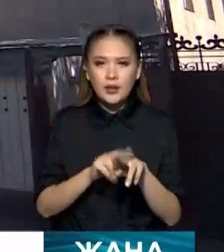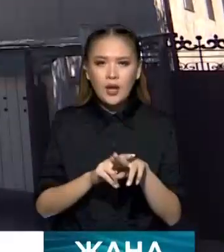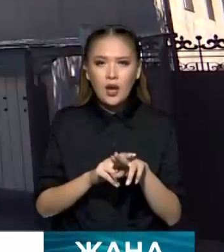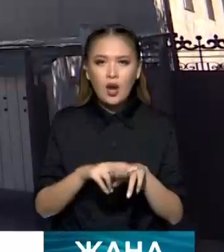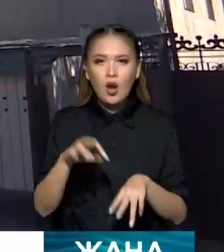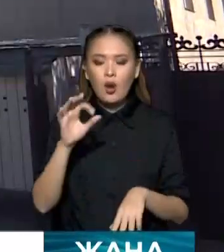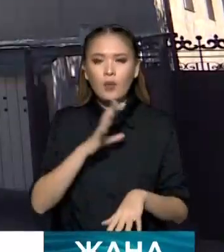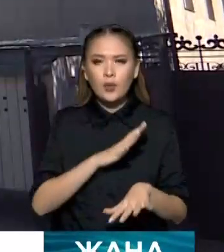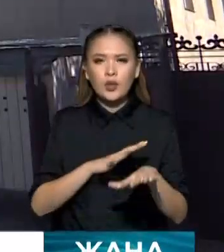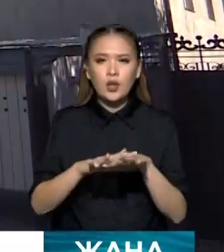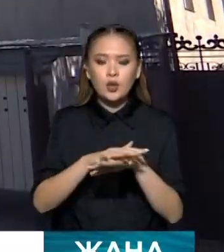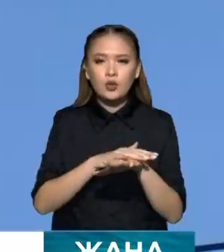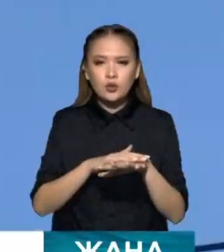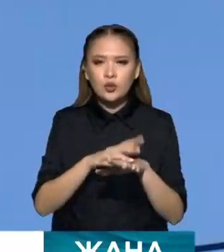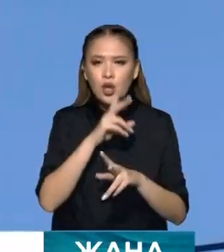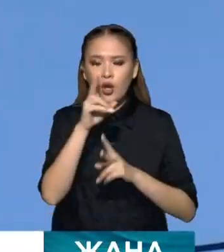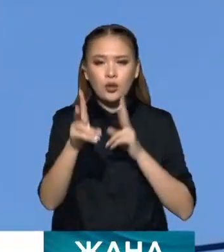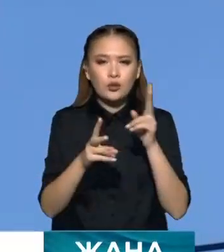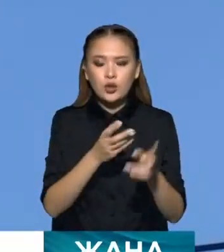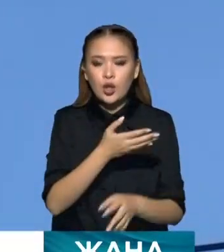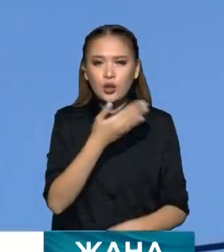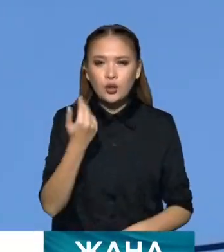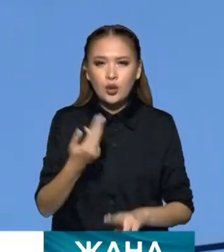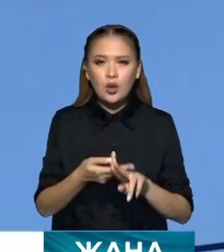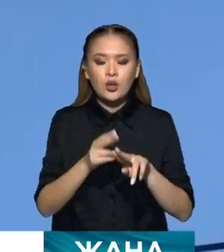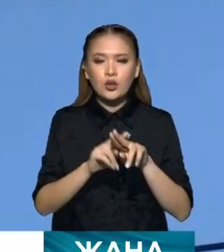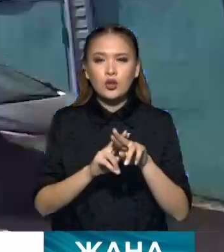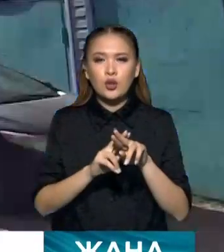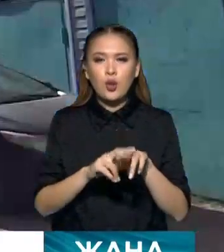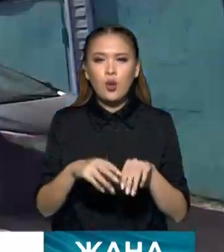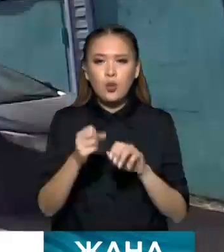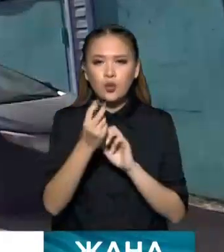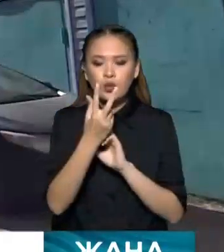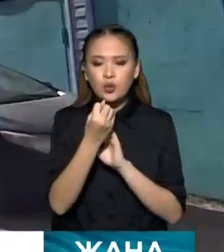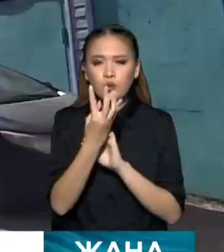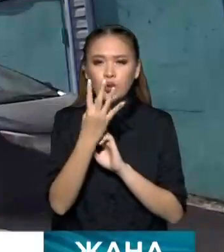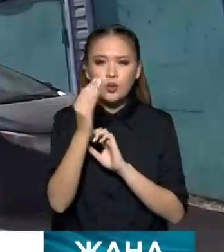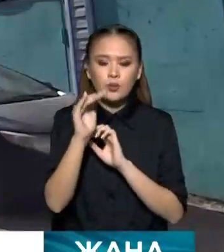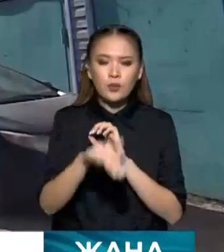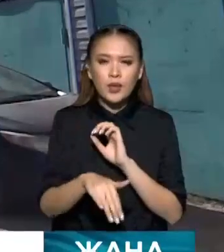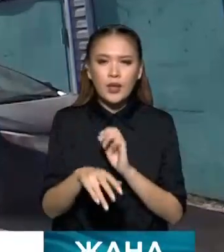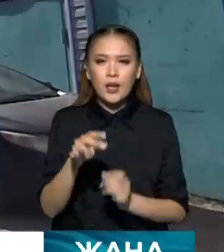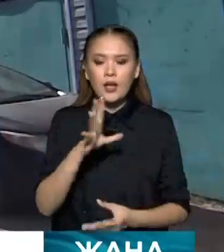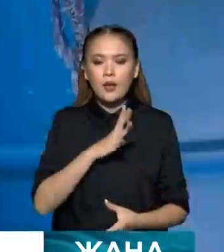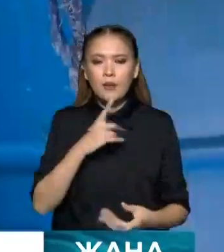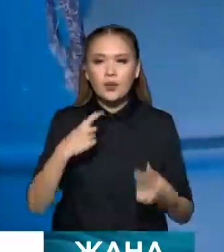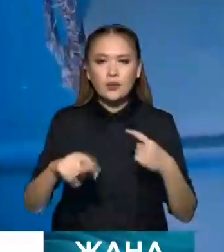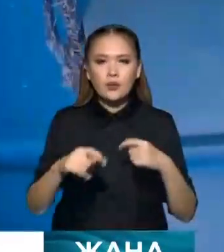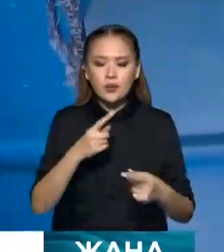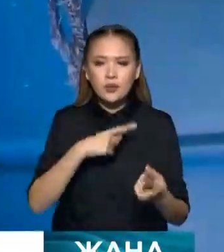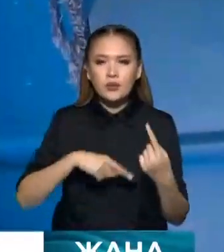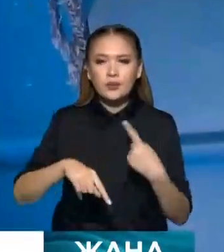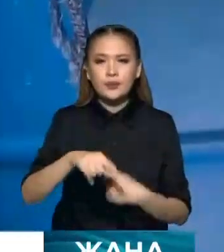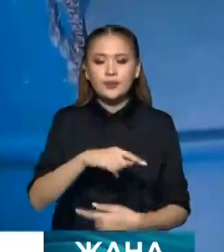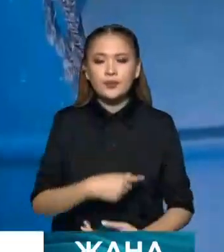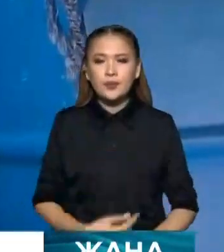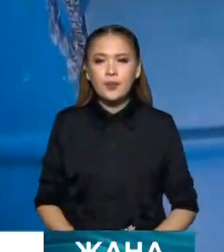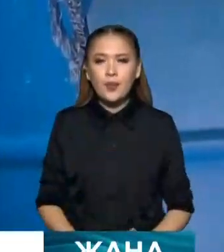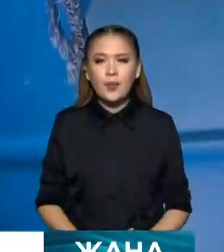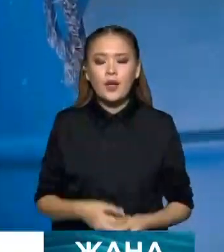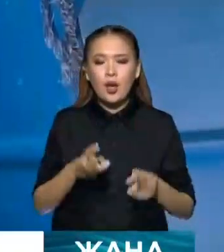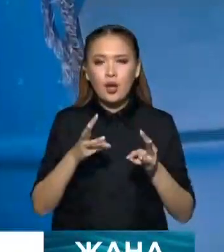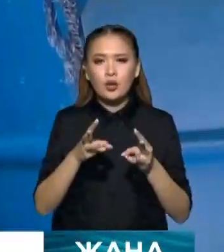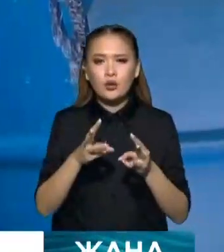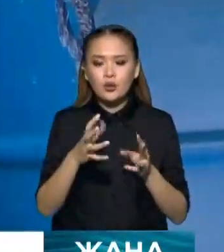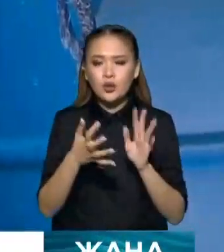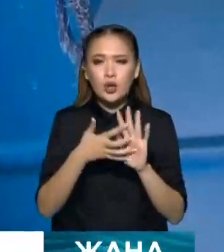көтерілетін Елордада қарбалас жоқ. Шұбаркөлдің бағасы 13 пен 14 мыңның арасында саудалануда. Көмірге тапшылық